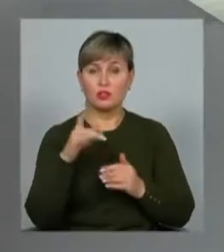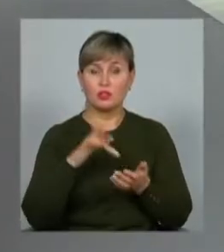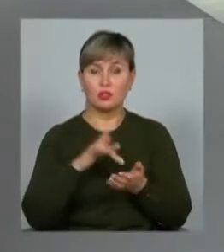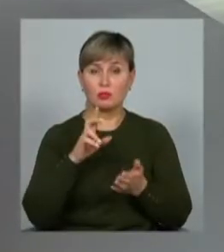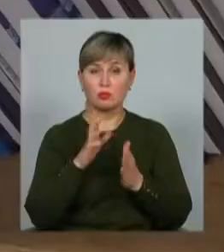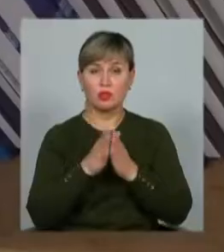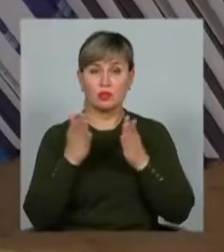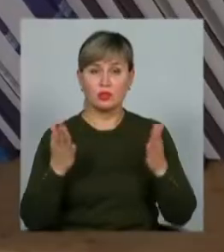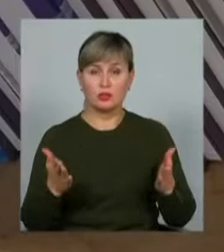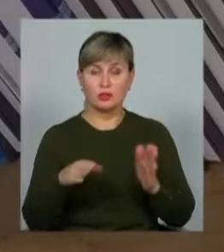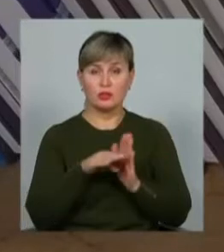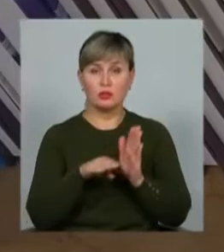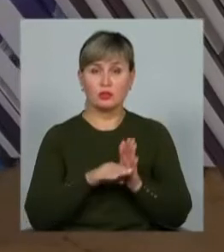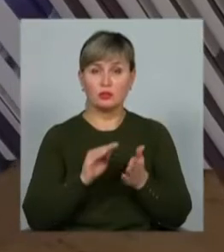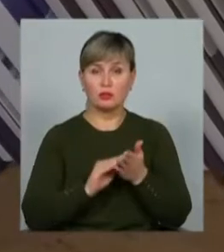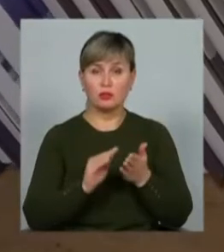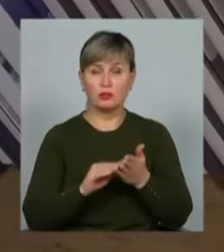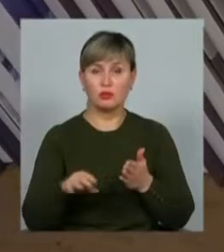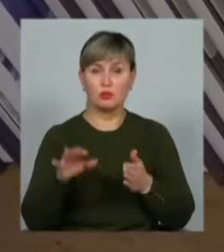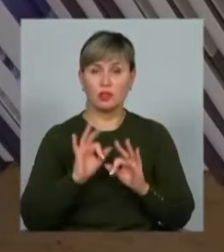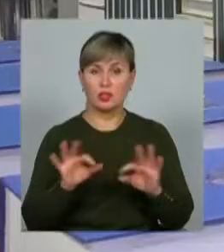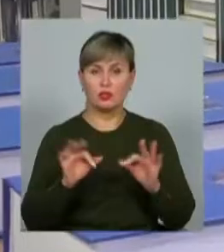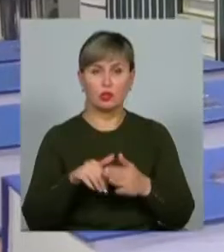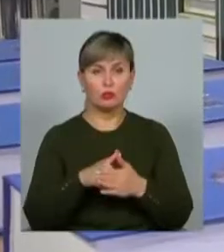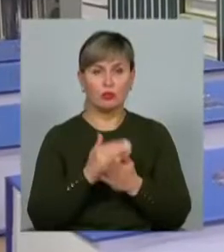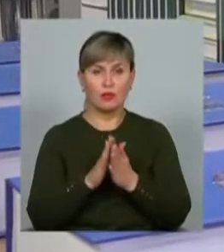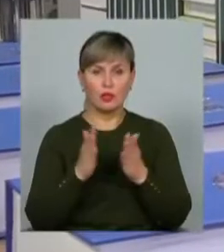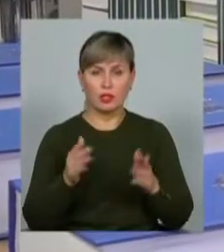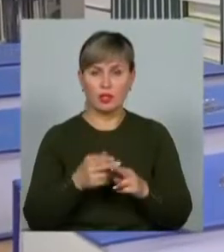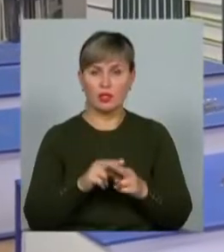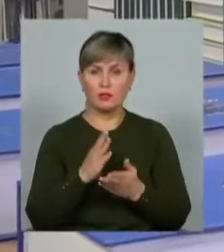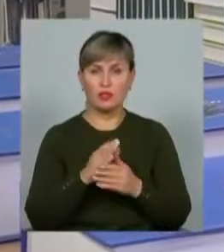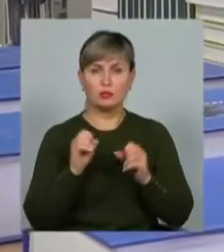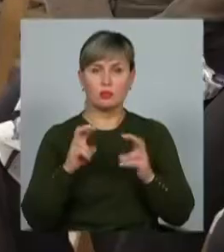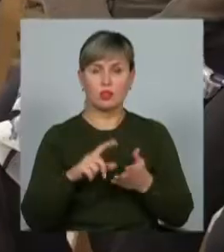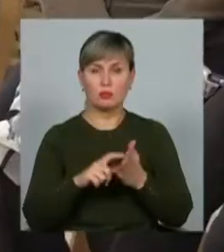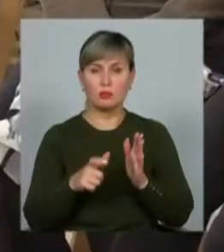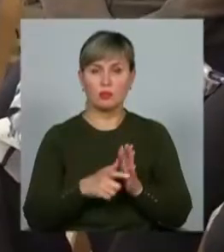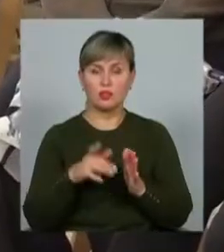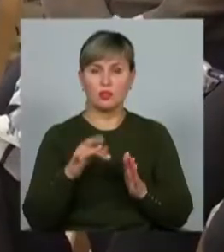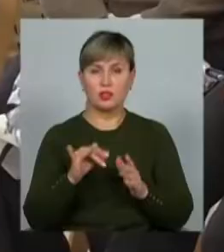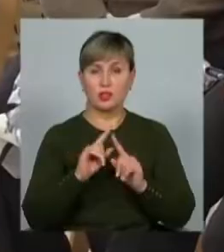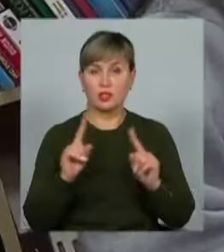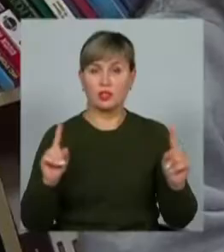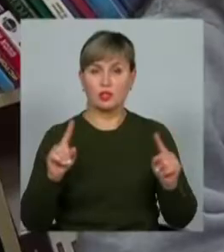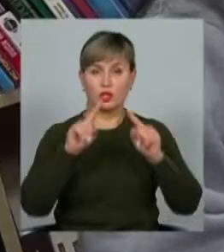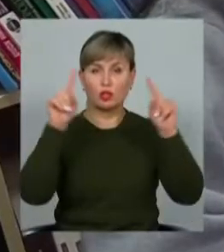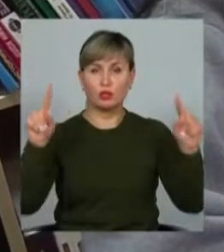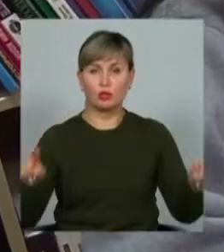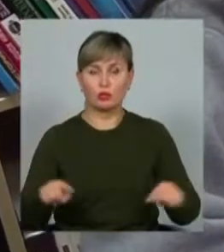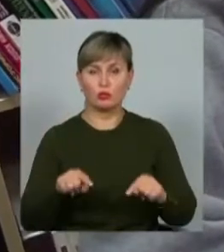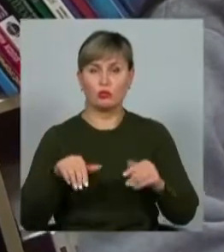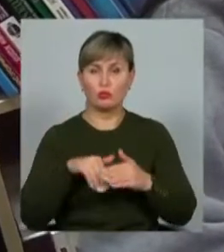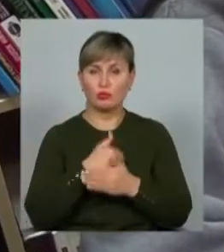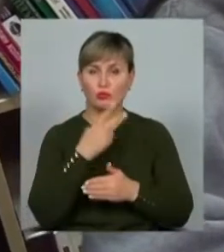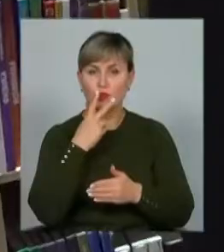библиотечную систему. Писатели уже вовсю презентуют свои новые книги. Для этого есть специальные помещения и интерактивные доски. Увидеть новый